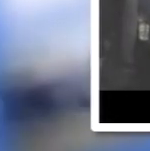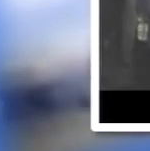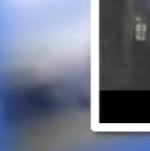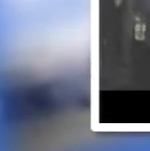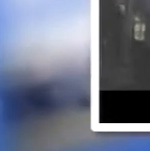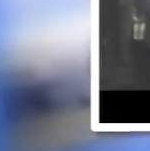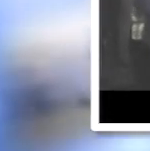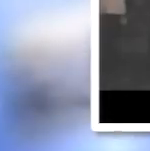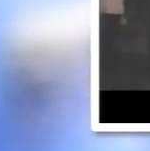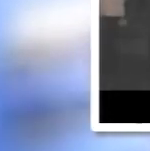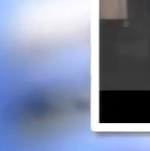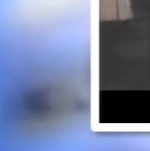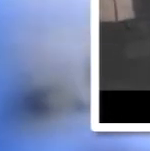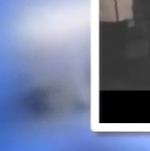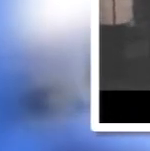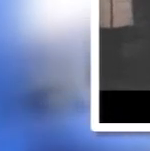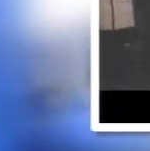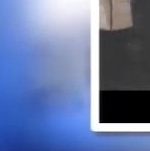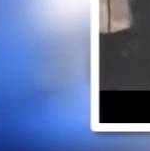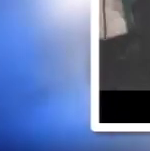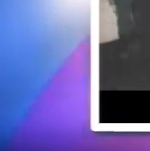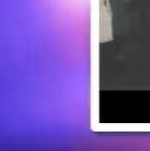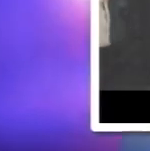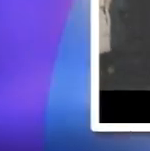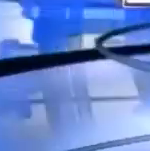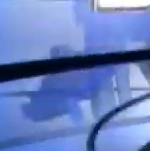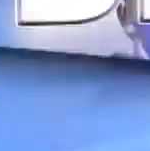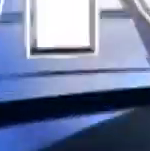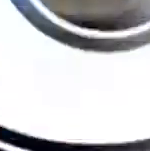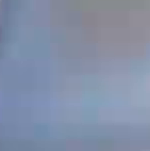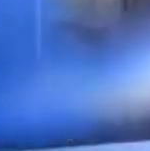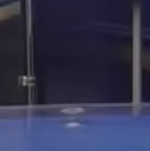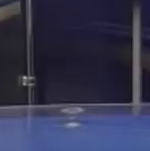Тернополяни продовжують протестувати проти забудови на території Палацу культури «Березіль».